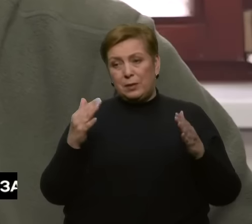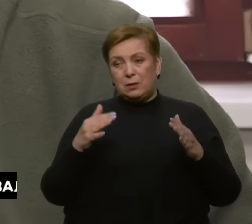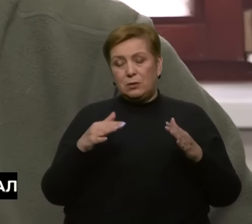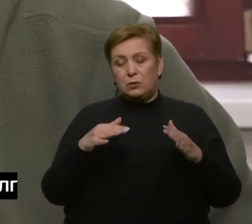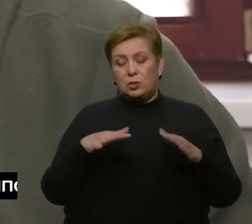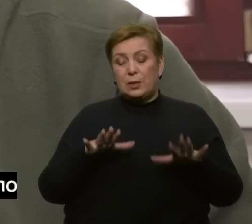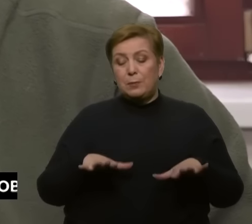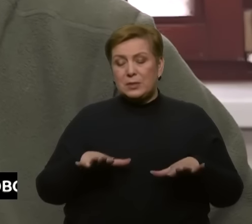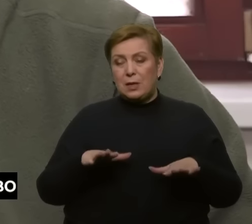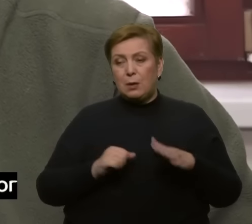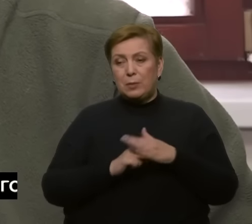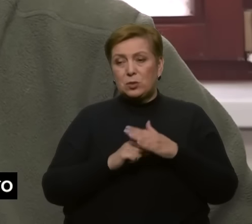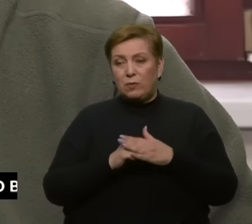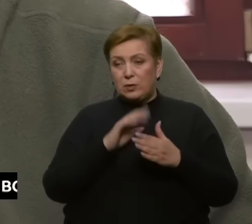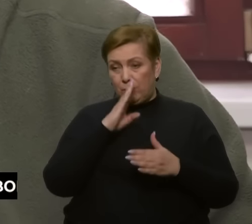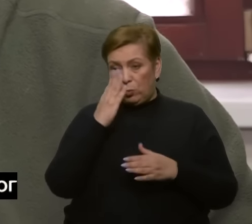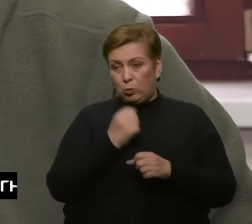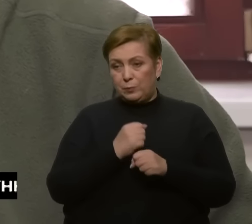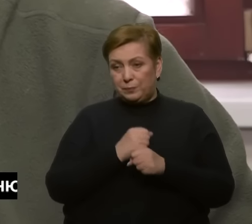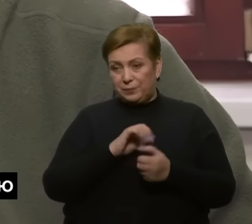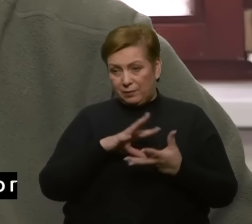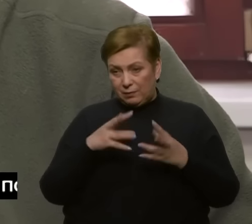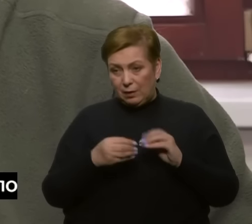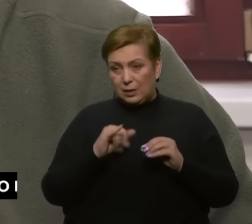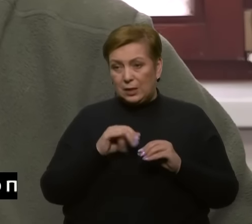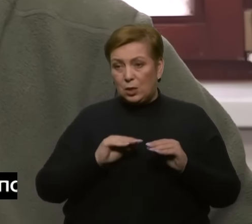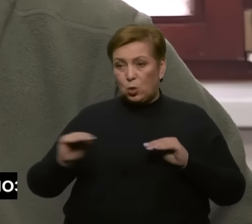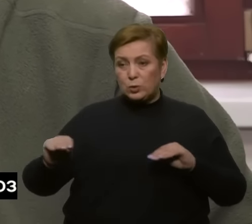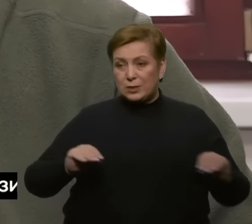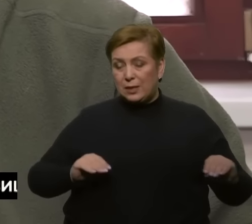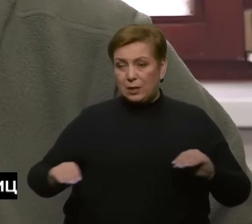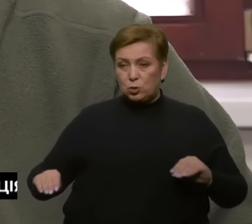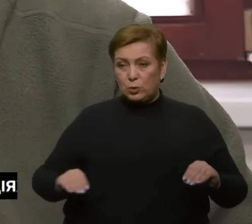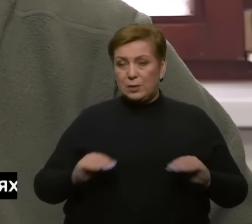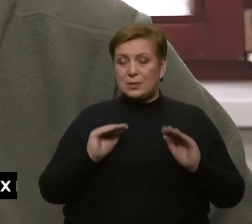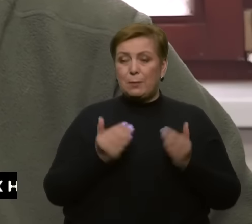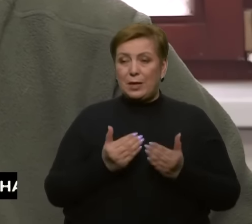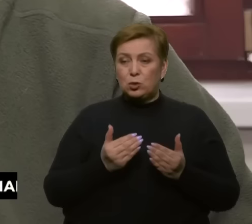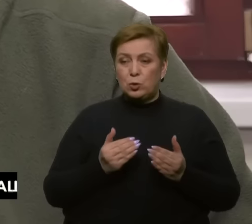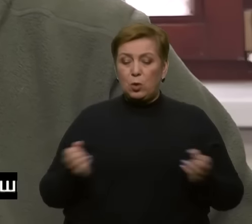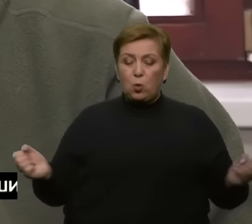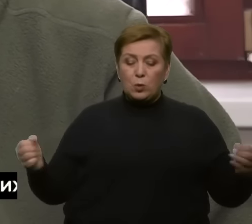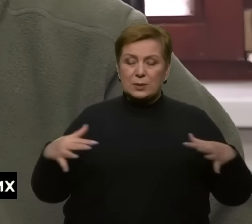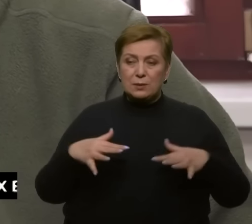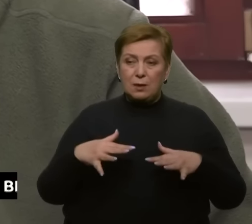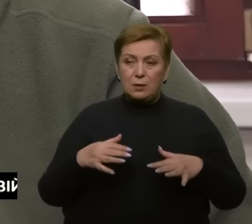місцях базування ворог намагається робити висновки. І тому, зокрема, розсереджувати, зменшувати